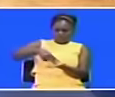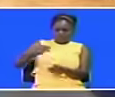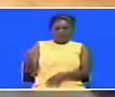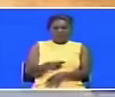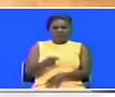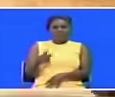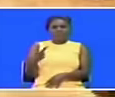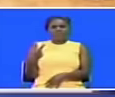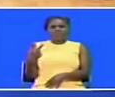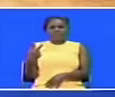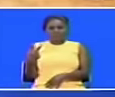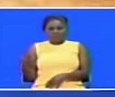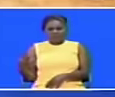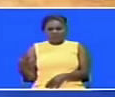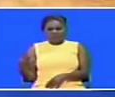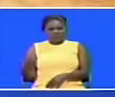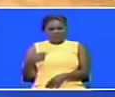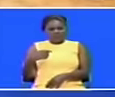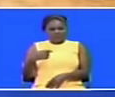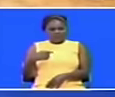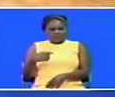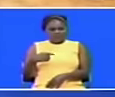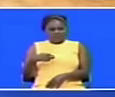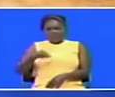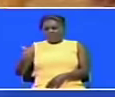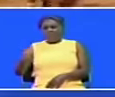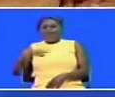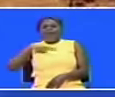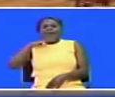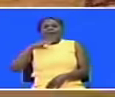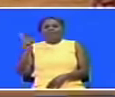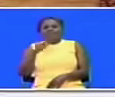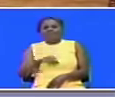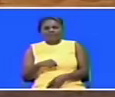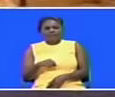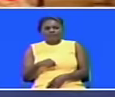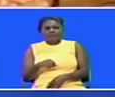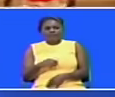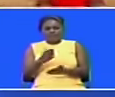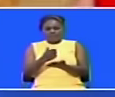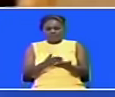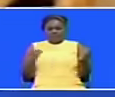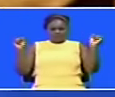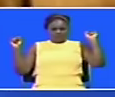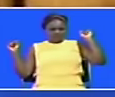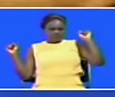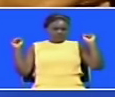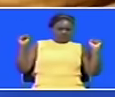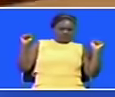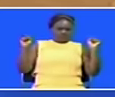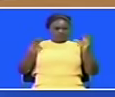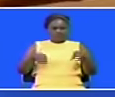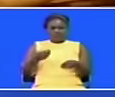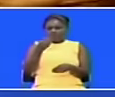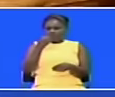ngamia sinamusha, wengi mekufa, hata ile inabaki ndio hii. Hata baadhi ya wafugaji wamekuwa kuwapatia mifugo chakula